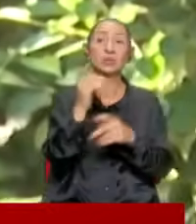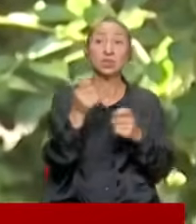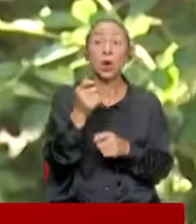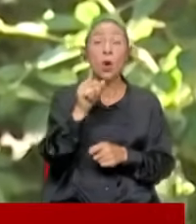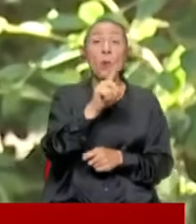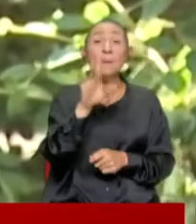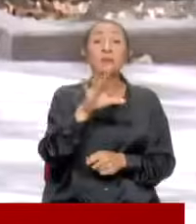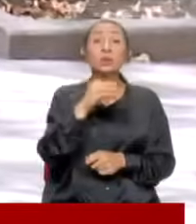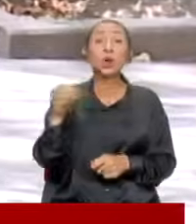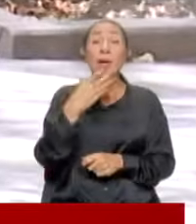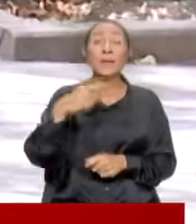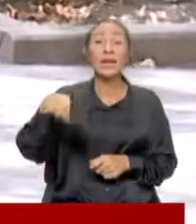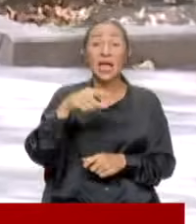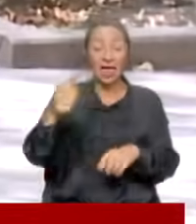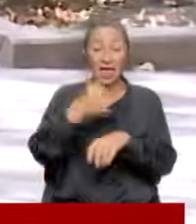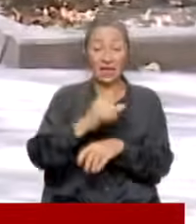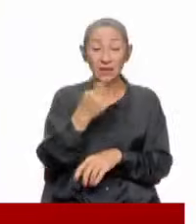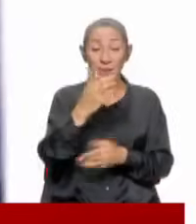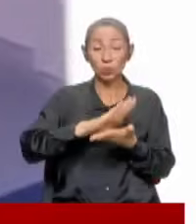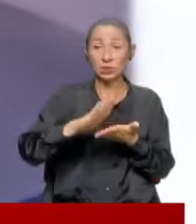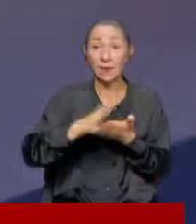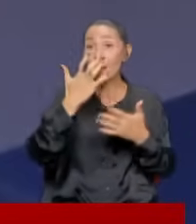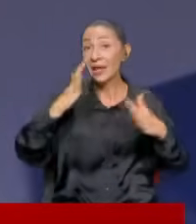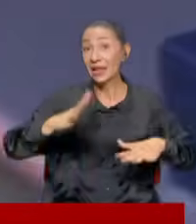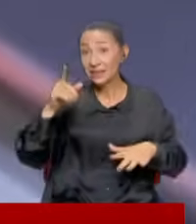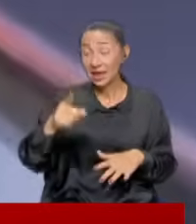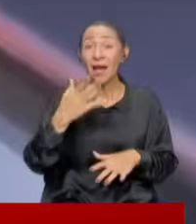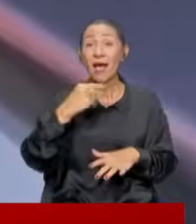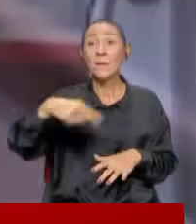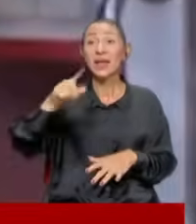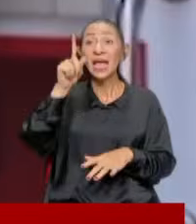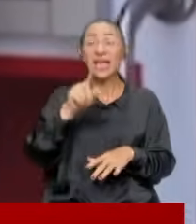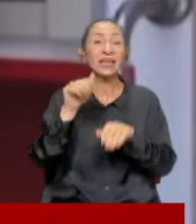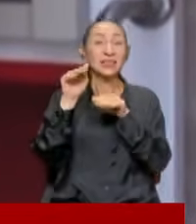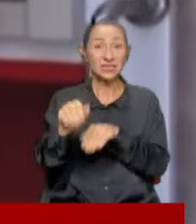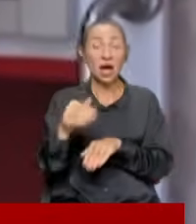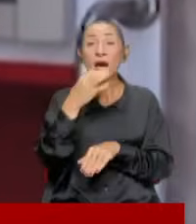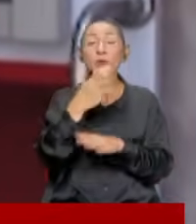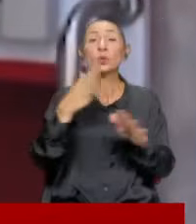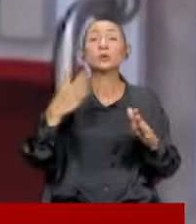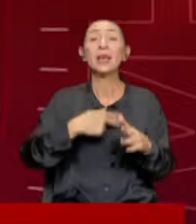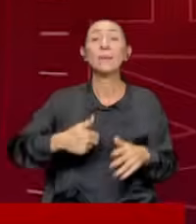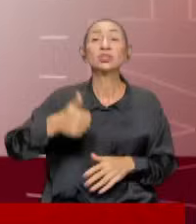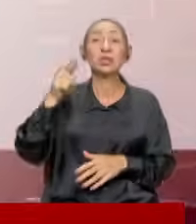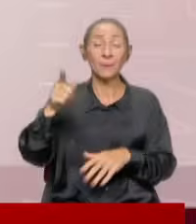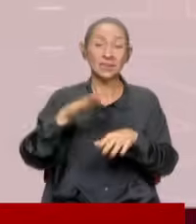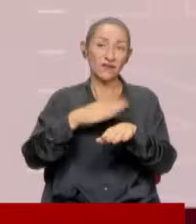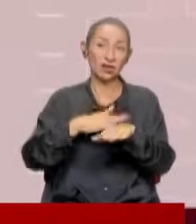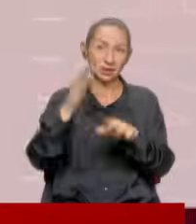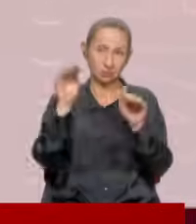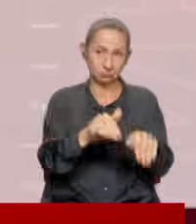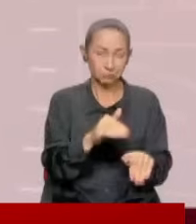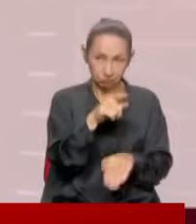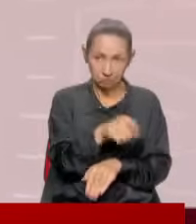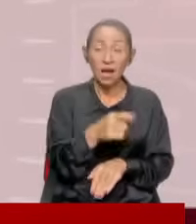Yaklaşık 15 milyon emekli iktidardan bir düzenleme Beklerken emekliye ilk destek Ankara Büyükşehir Belediye Başkanı Mansur